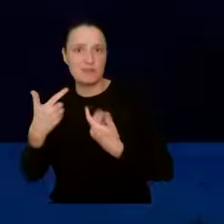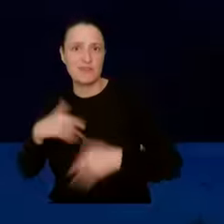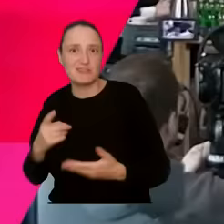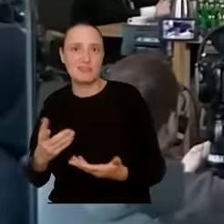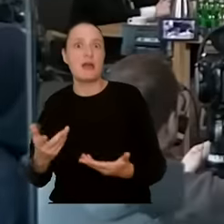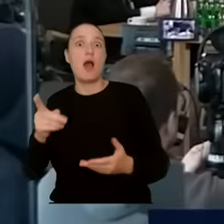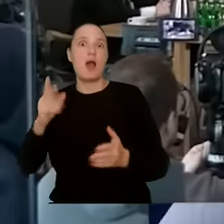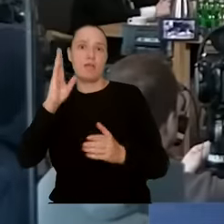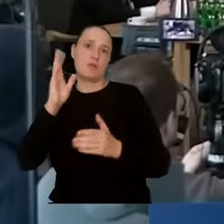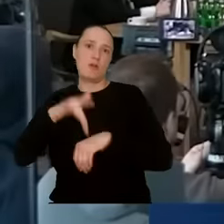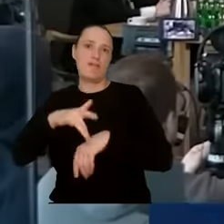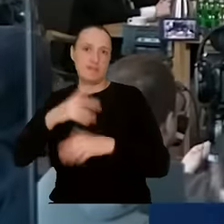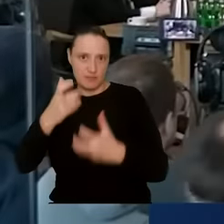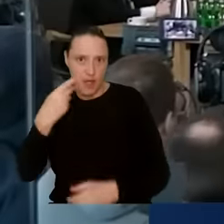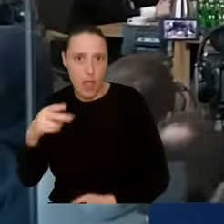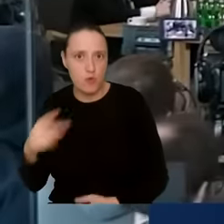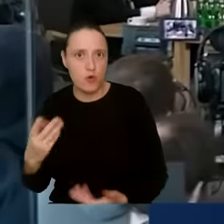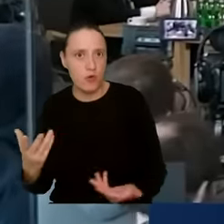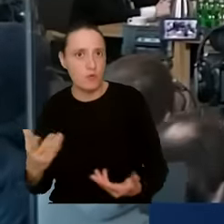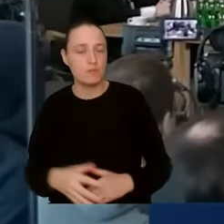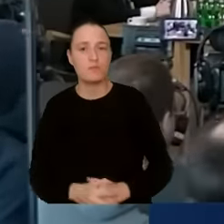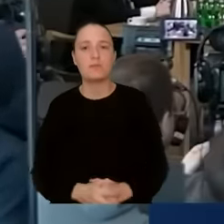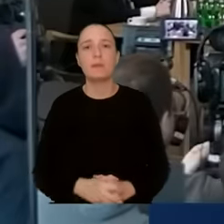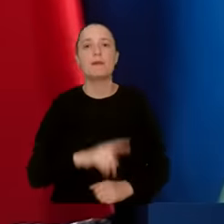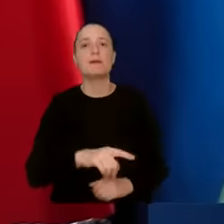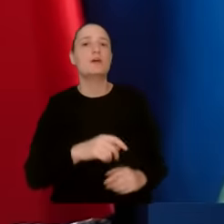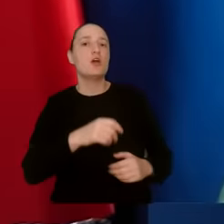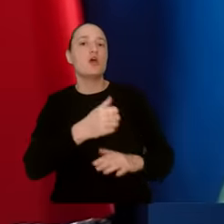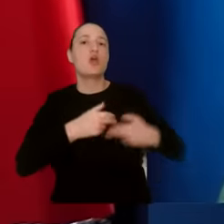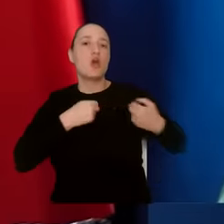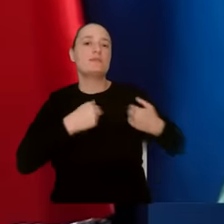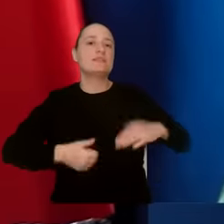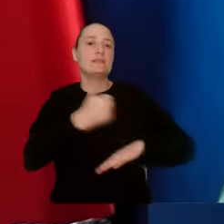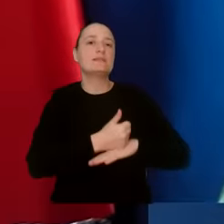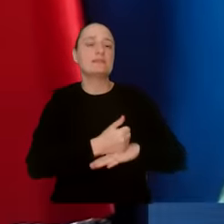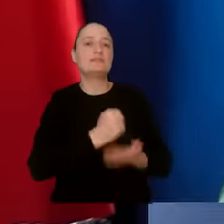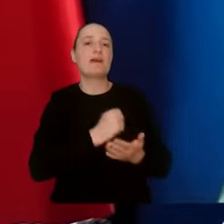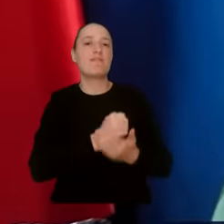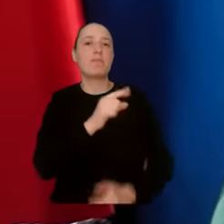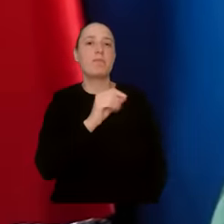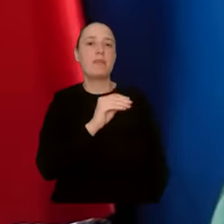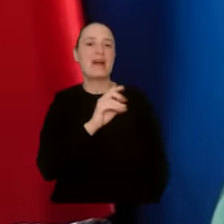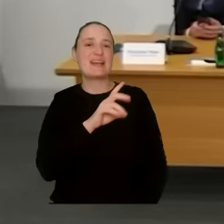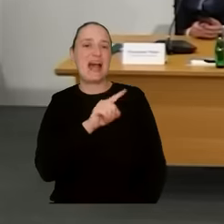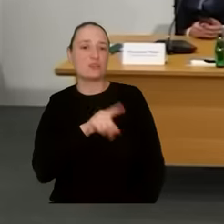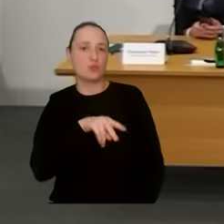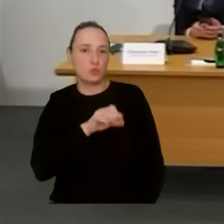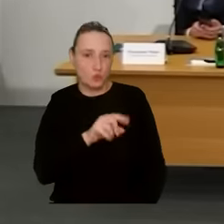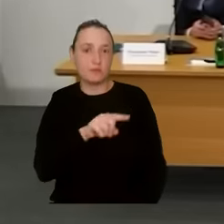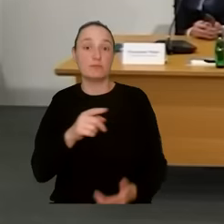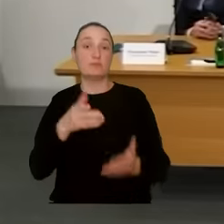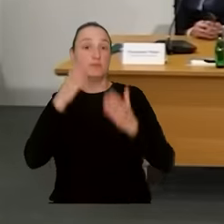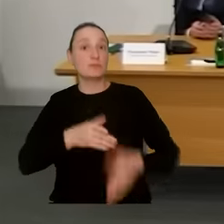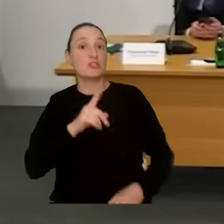euro. Przewodnicząca Komisji Śledczej do spraw Pegasusa nie daje za wygraną. Magdalena Sroka poinformowała w wywiadzie dla Super Expressu, że